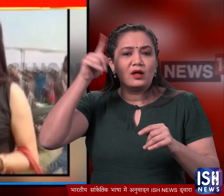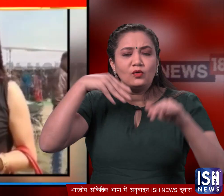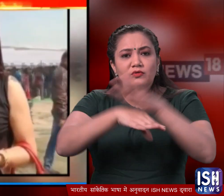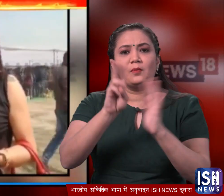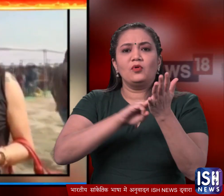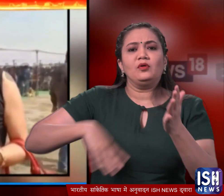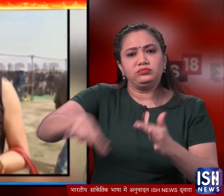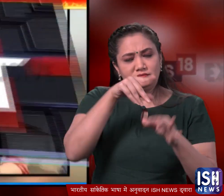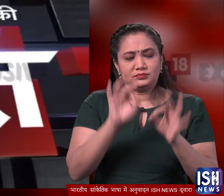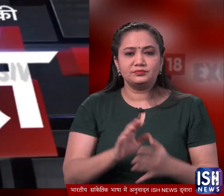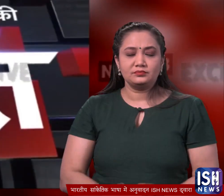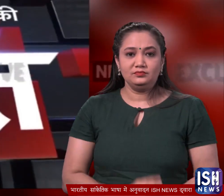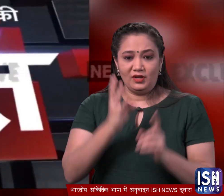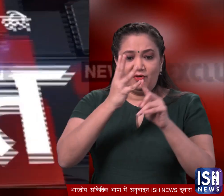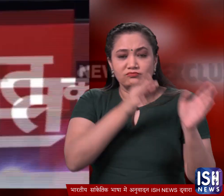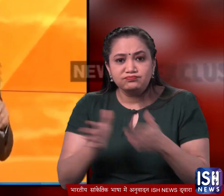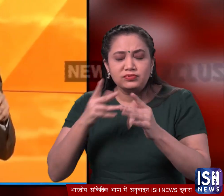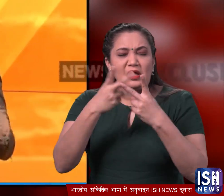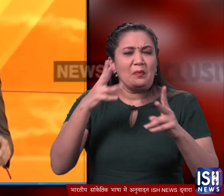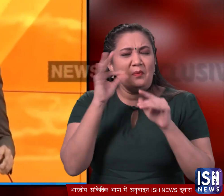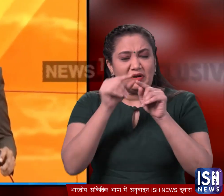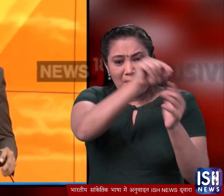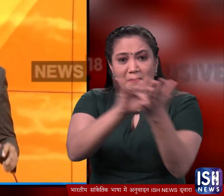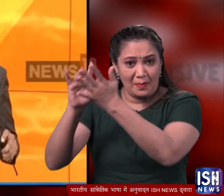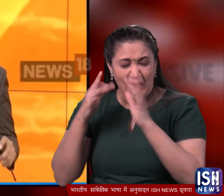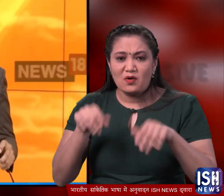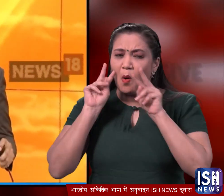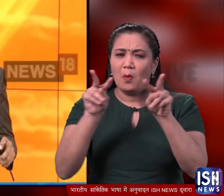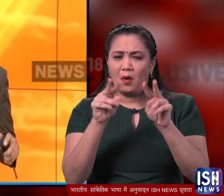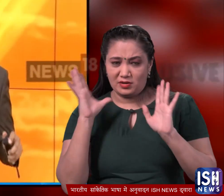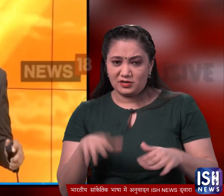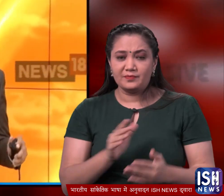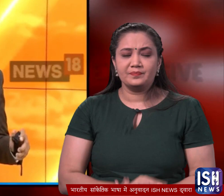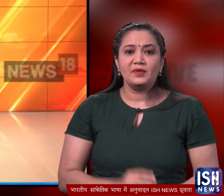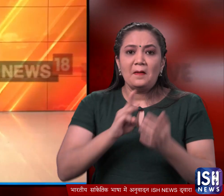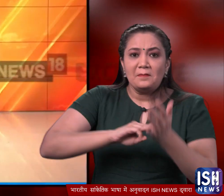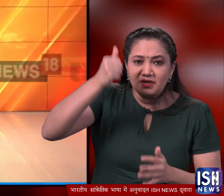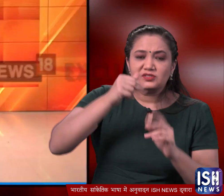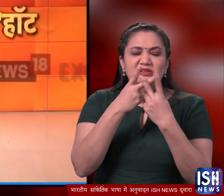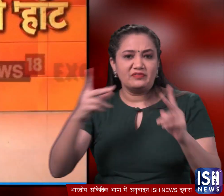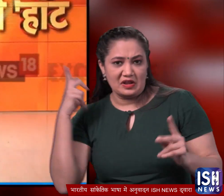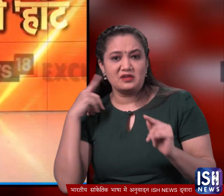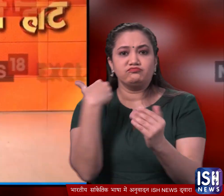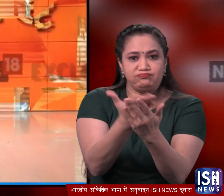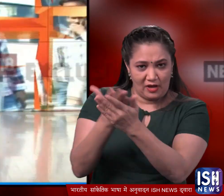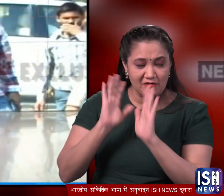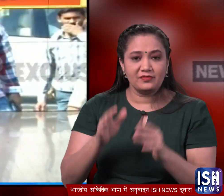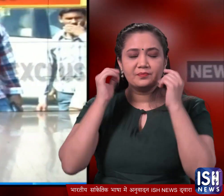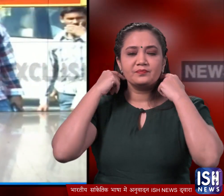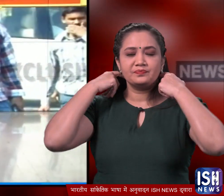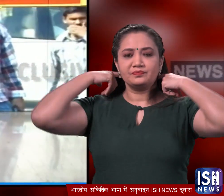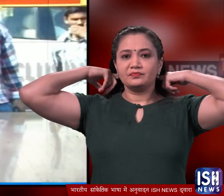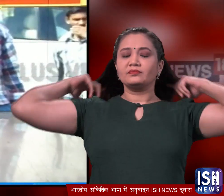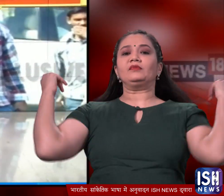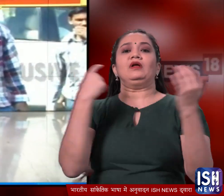तैनाती लखनऊ के मोहनलालगंज में की है। चौथे चरण में भी कई हॉट सीटें ऐसी हैं जिन पर सबकी नजर है। इन सीटों पर कई मंत्री और दिग्गज नेता मैदान में हैं।